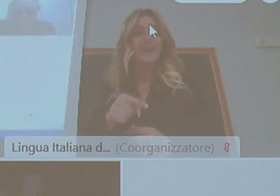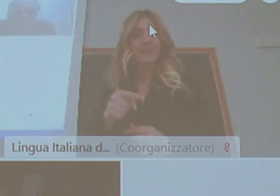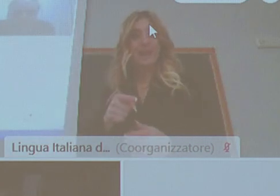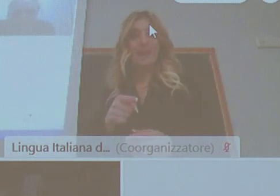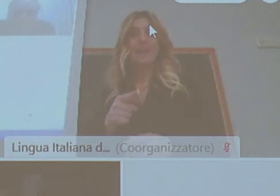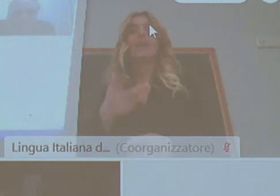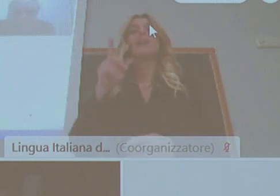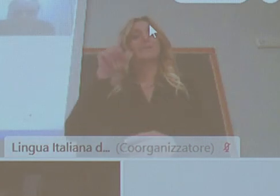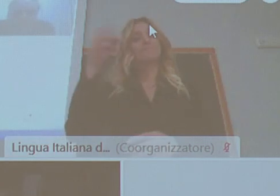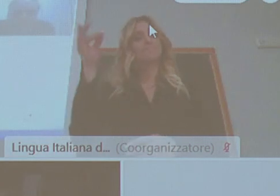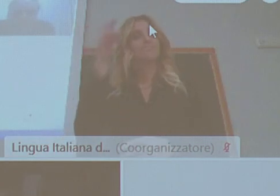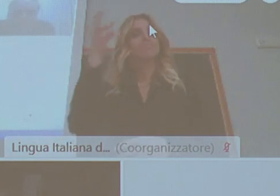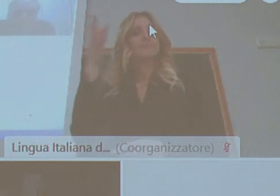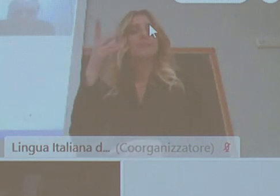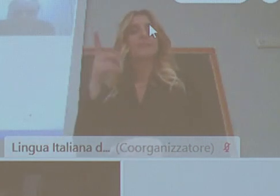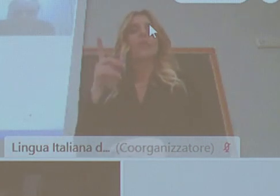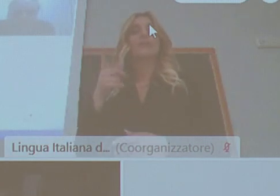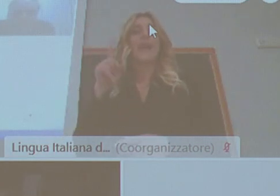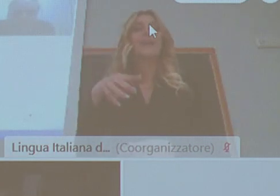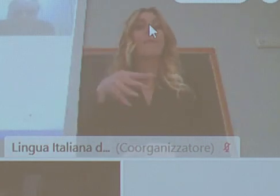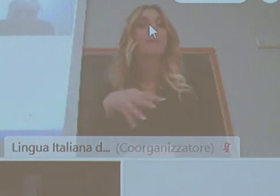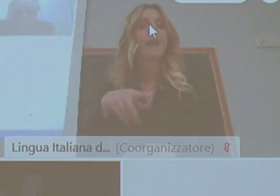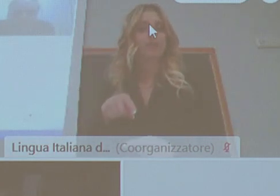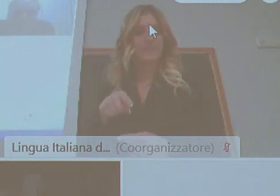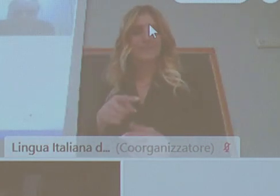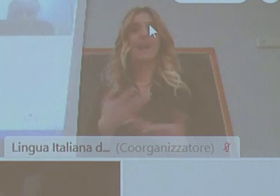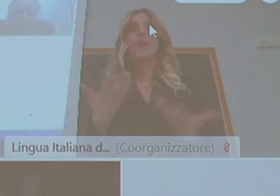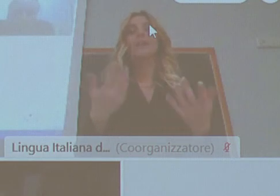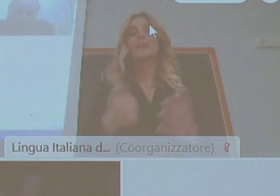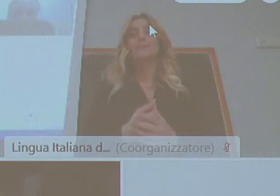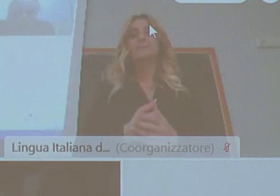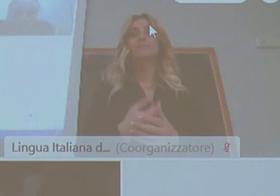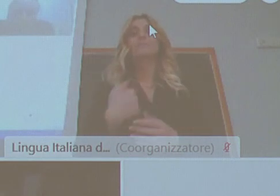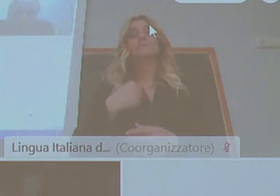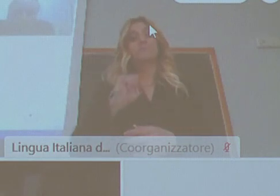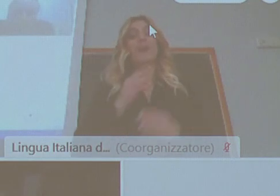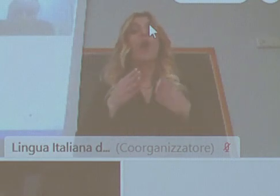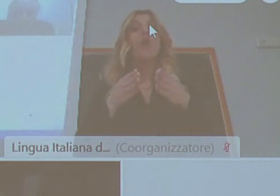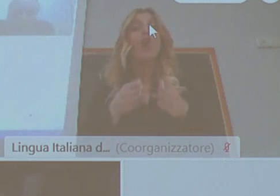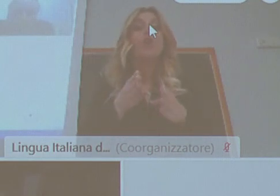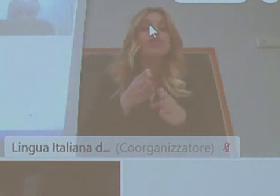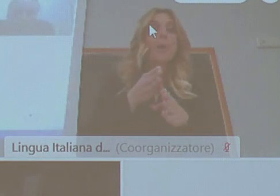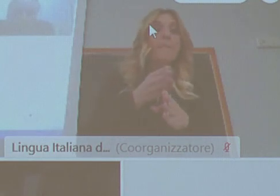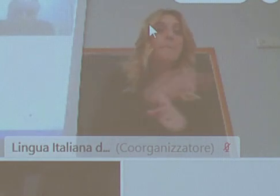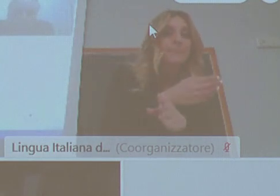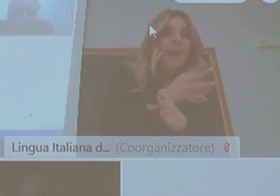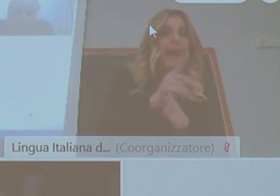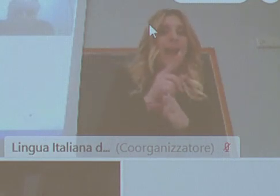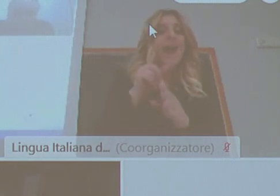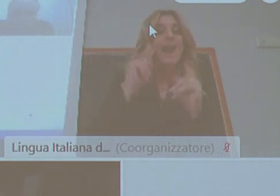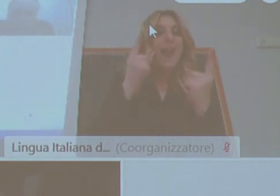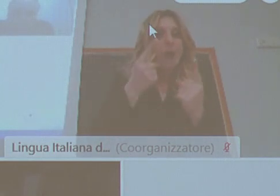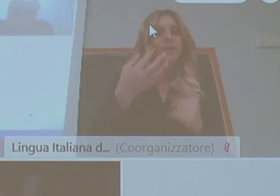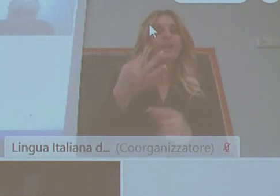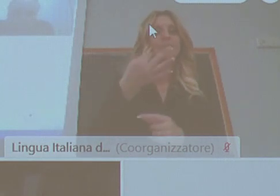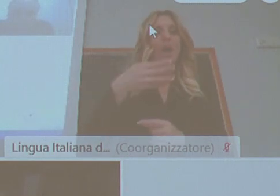volte anche nella magistrale, quindi forse il corso post laurea, il cosiddetto master di primo e di